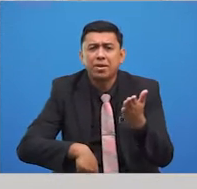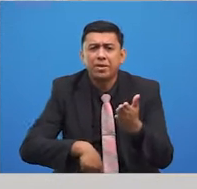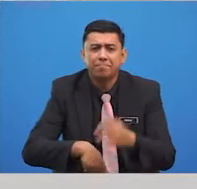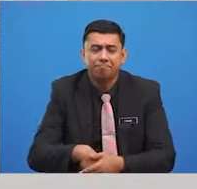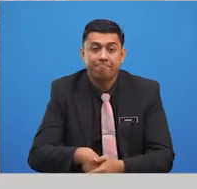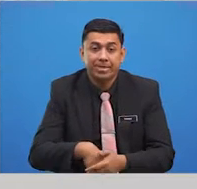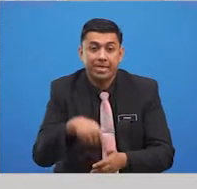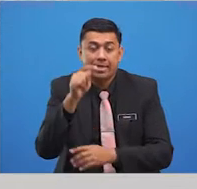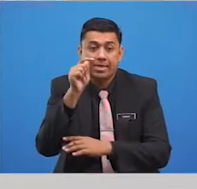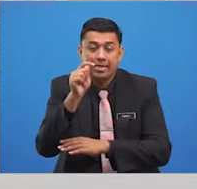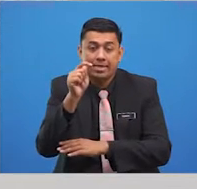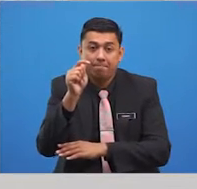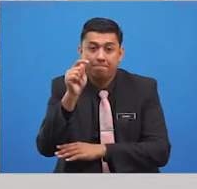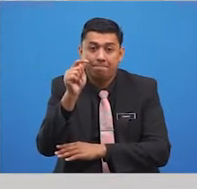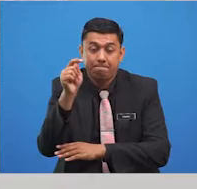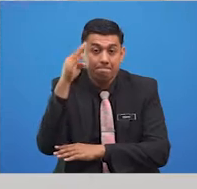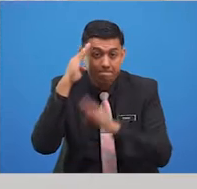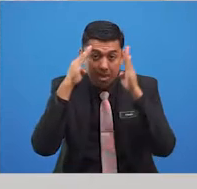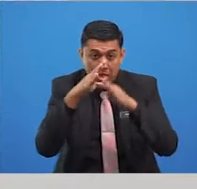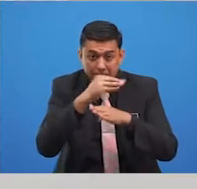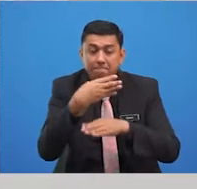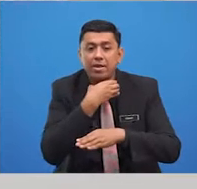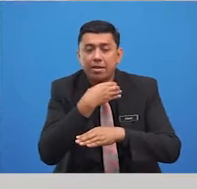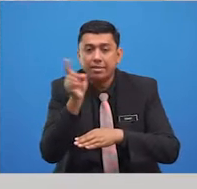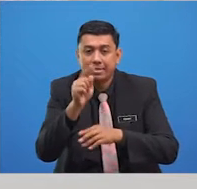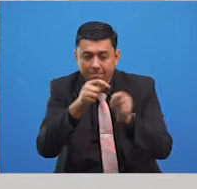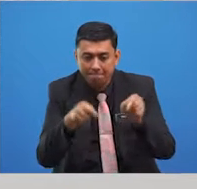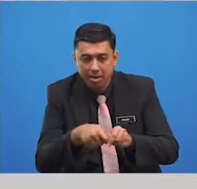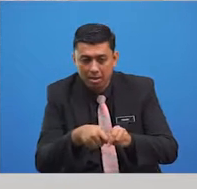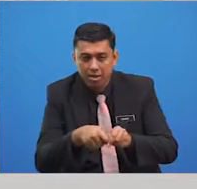Tasik Berah, Dataran Hilir Perak.